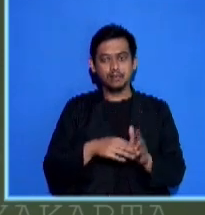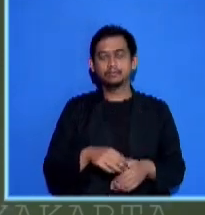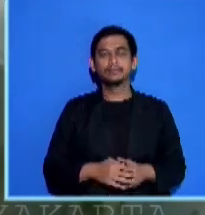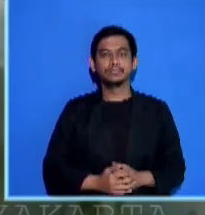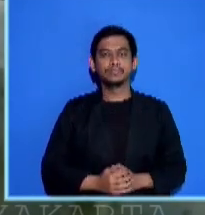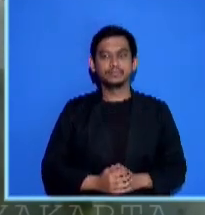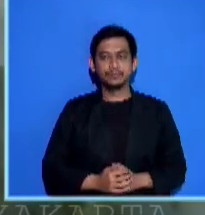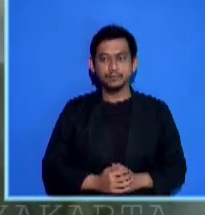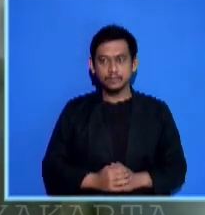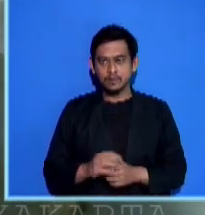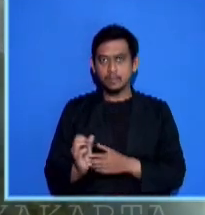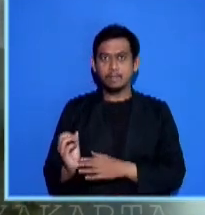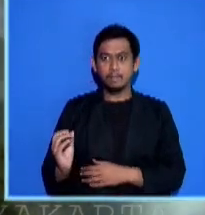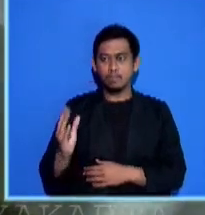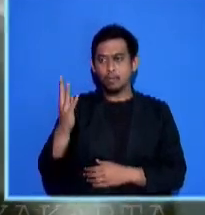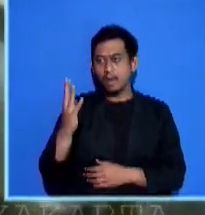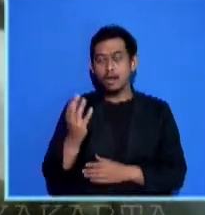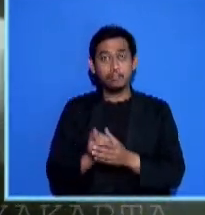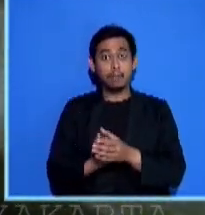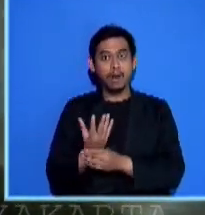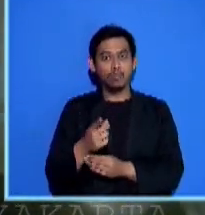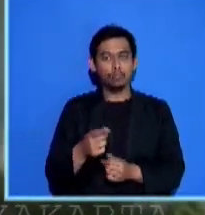Ulam jalaran Asil